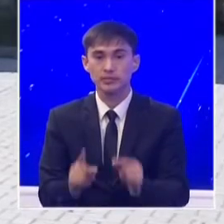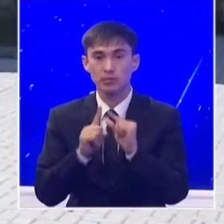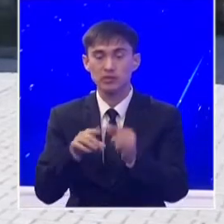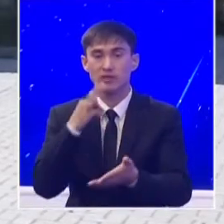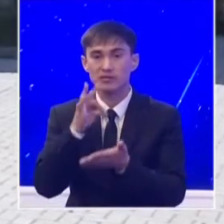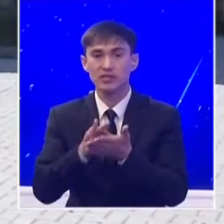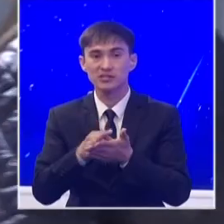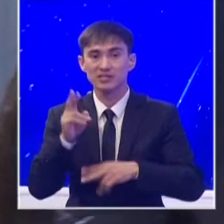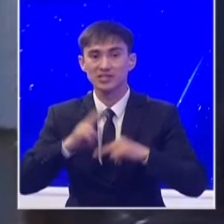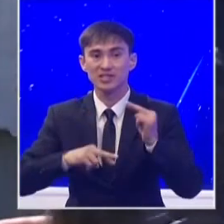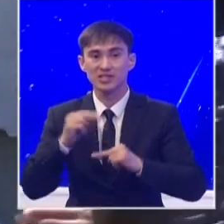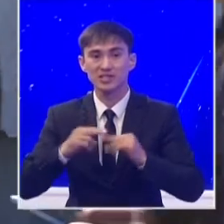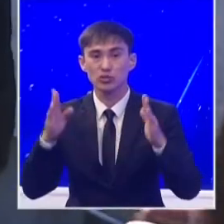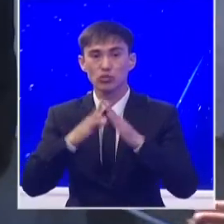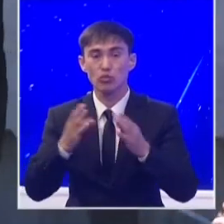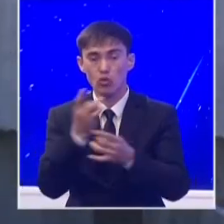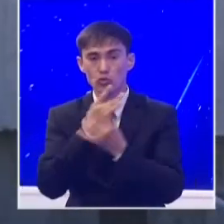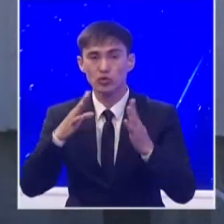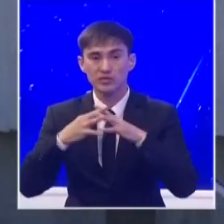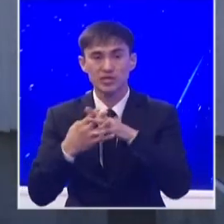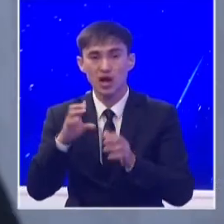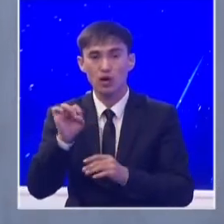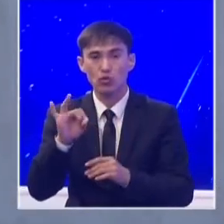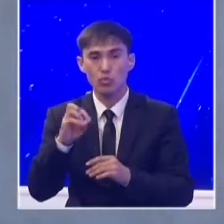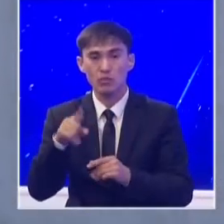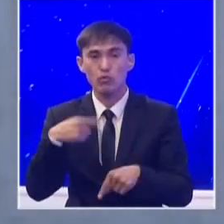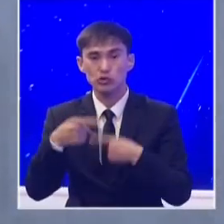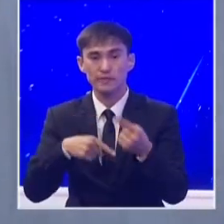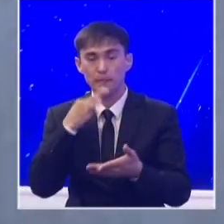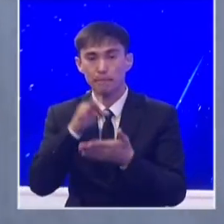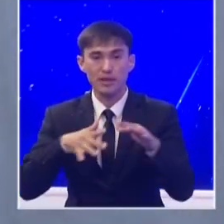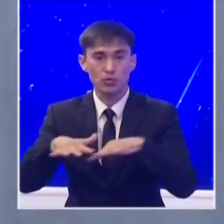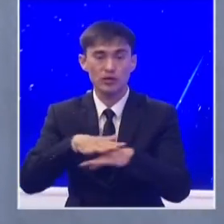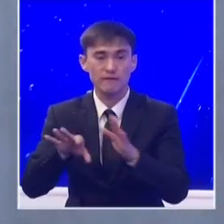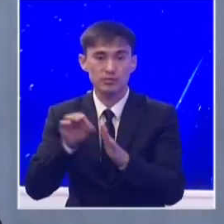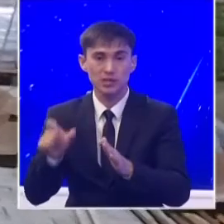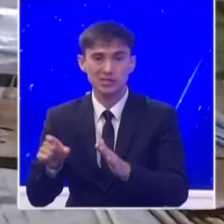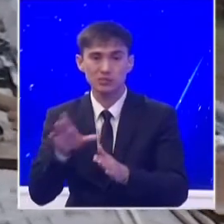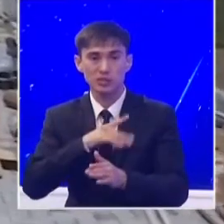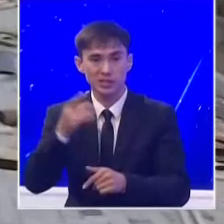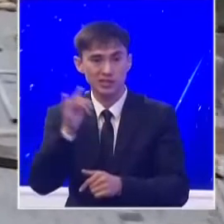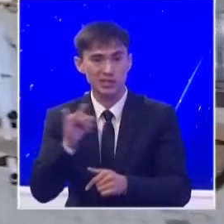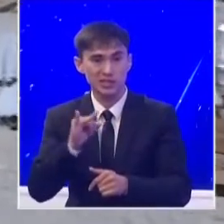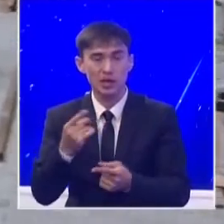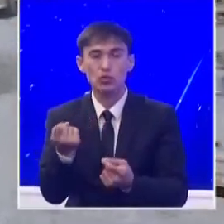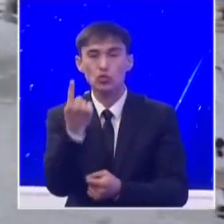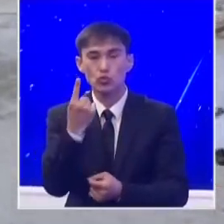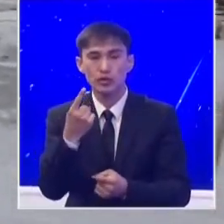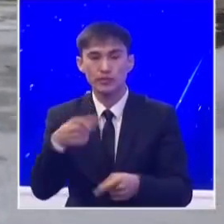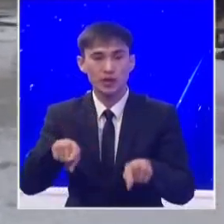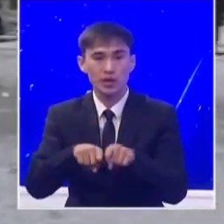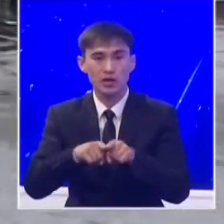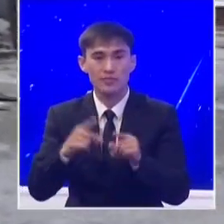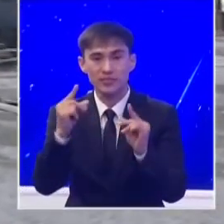ответственных за строительство дома культуры в селе акту бег после высказывания народного избранника им стало интересно откуда сложилась такая